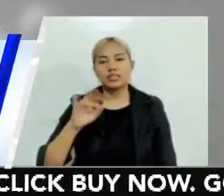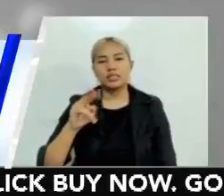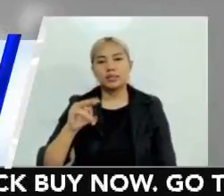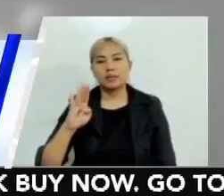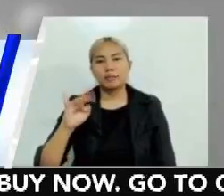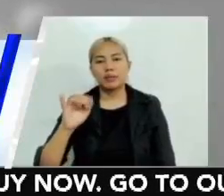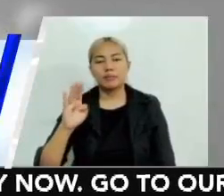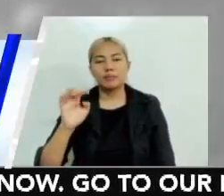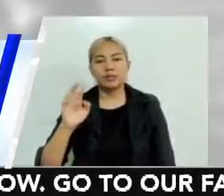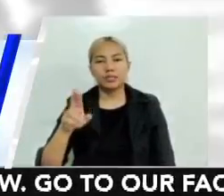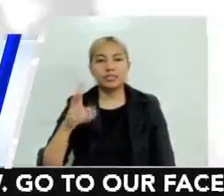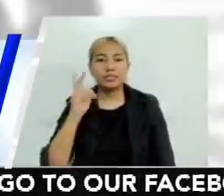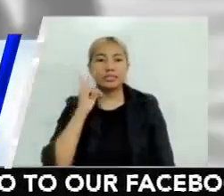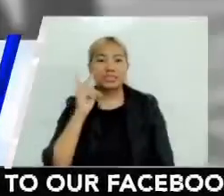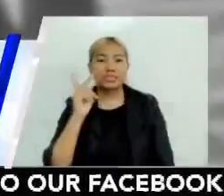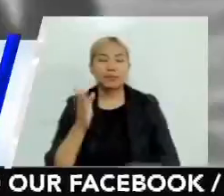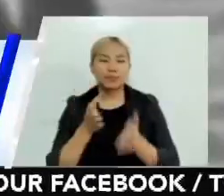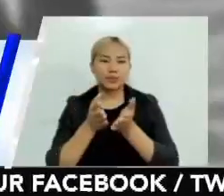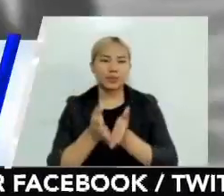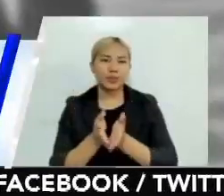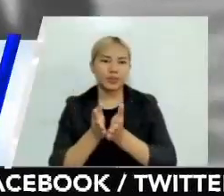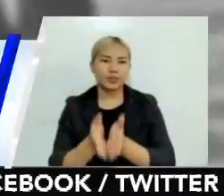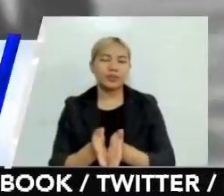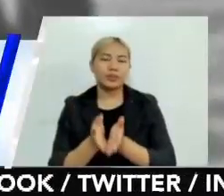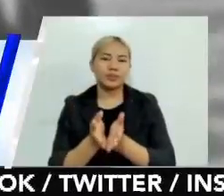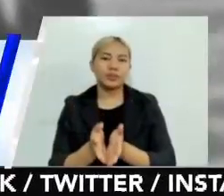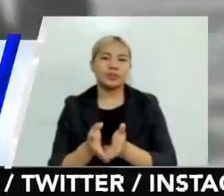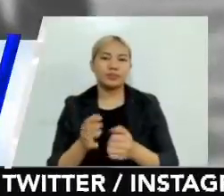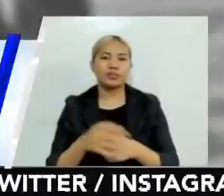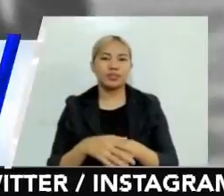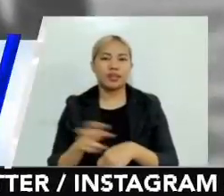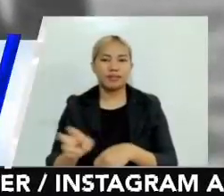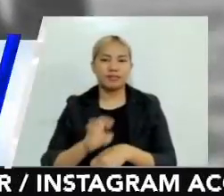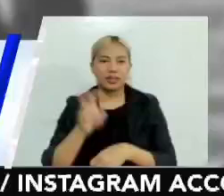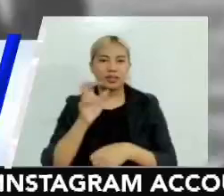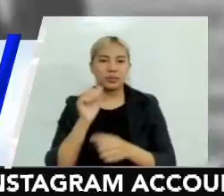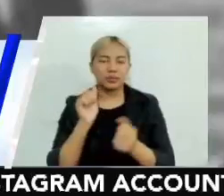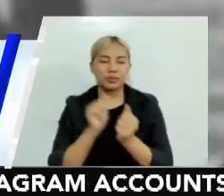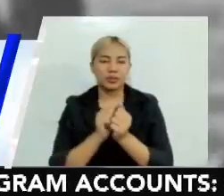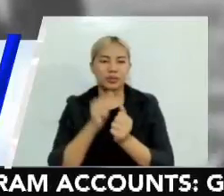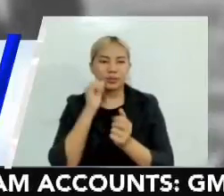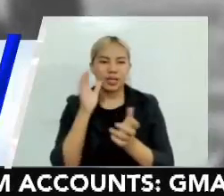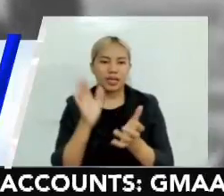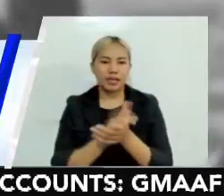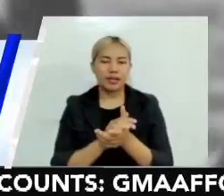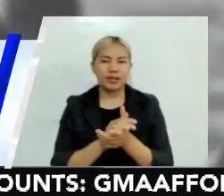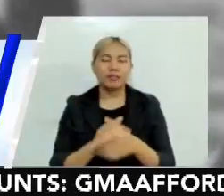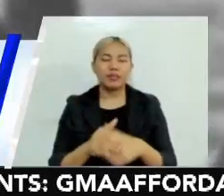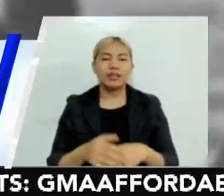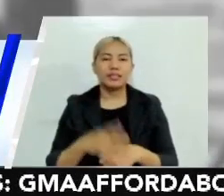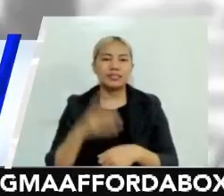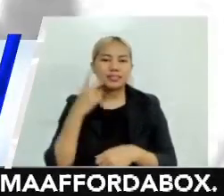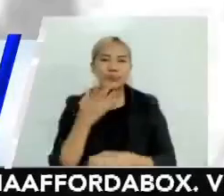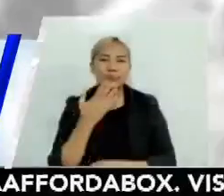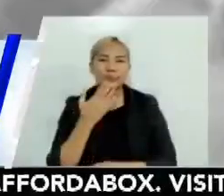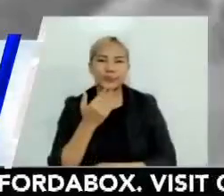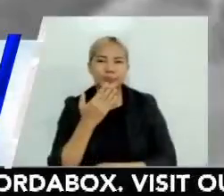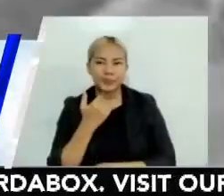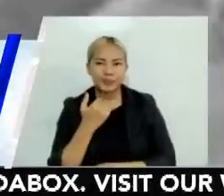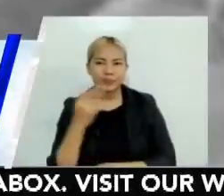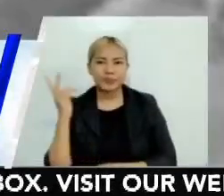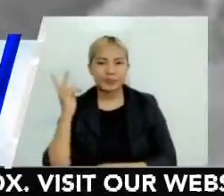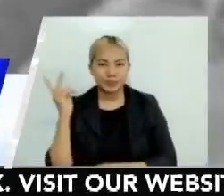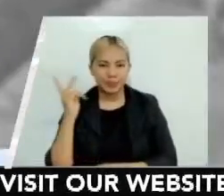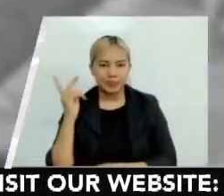isang boat adventure si Justin at kanyang wifey na si Hailey. Kitang-kita ang kaswitan ng dalawa habang hawak ni